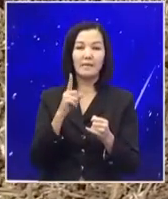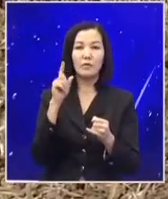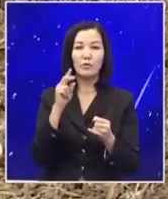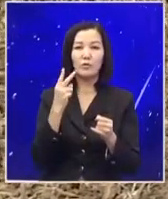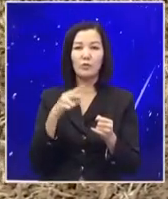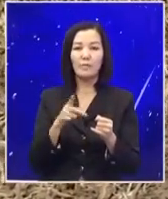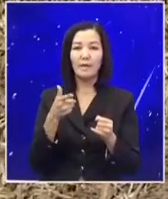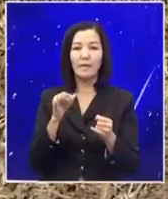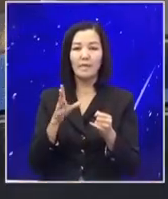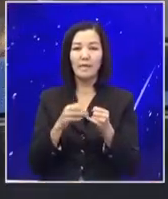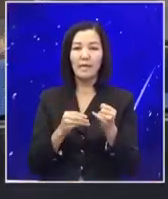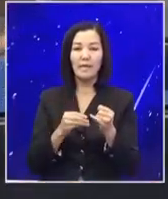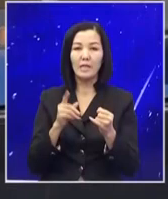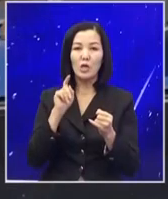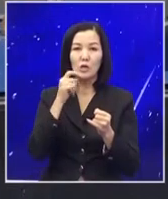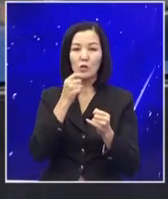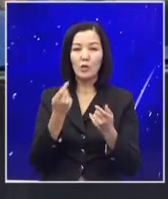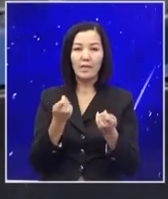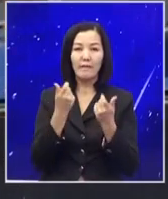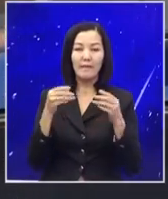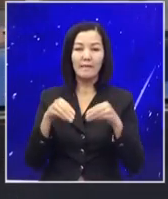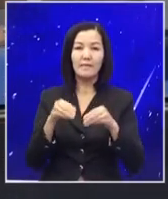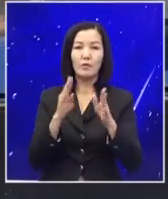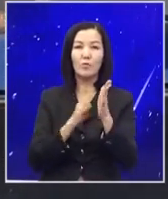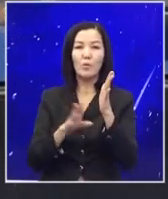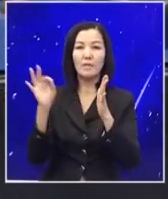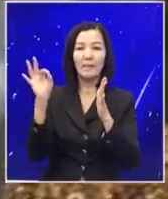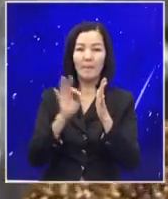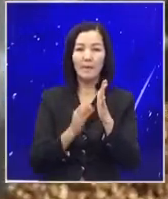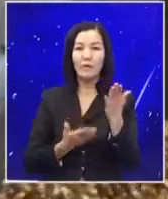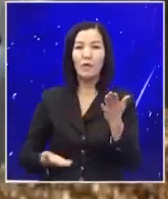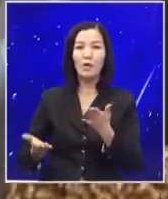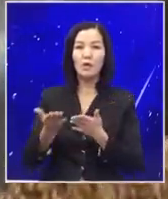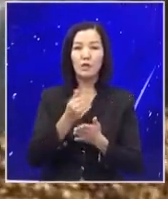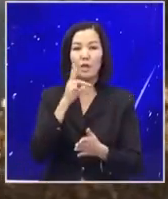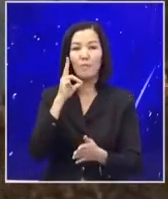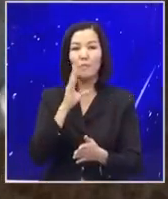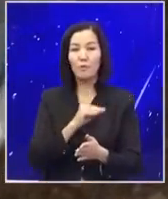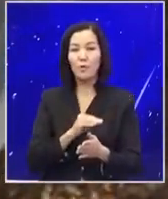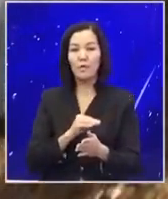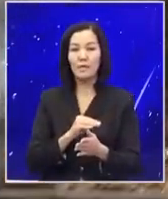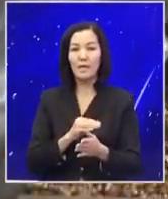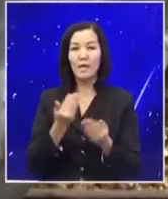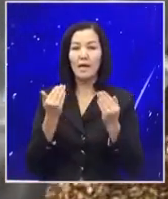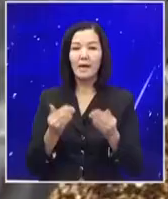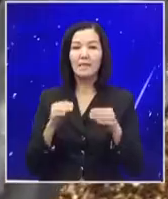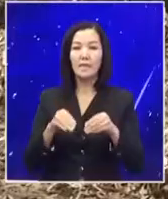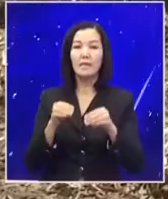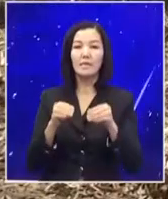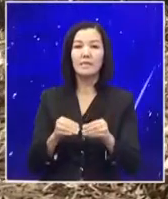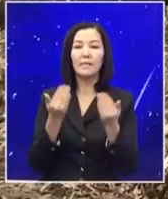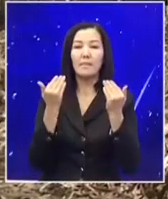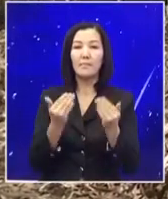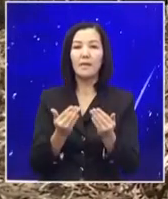120 гектарға жүгері дәнін себеді. Бүгінге 90%-ын жинап үлгерді. Ала жазда егіс алқабында жүрген шаруалар